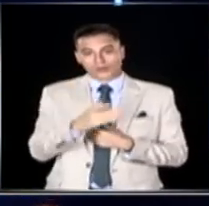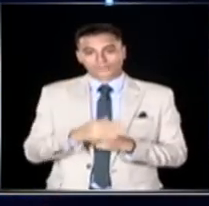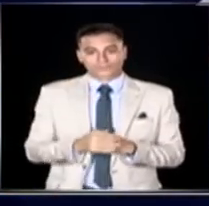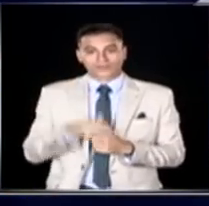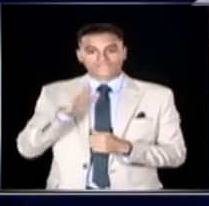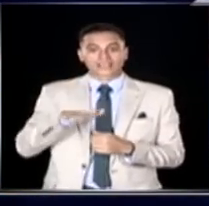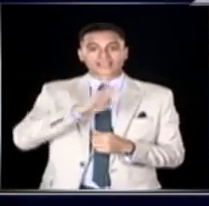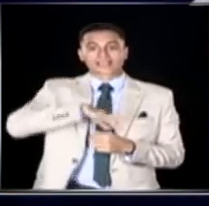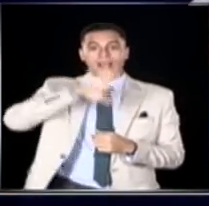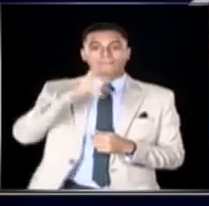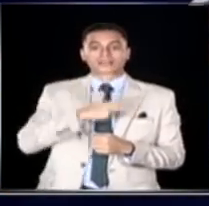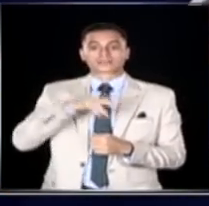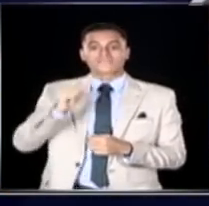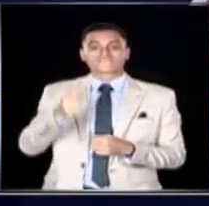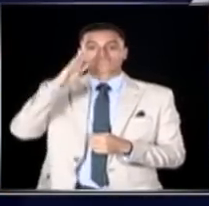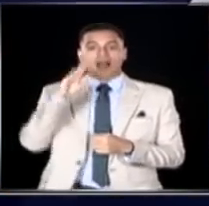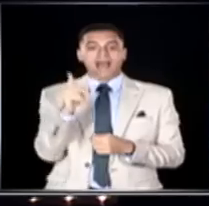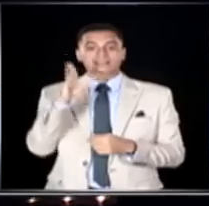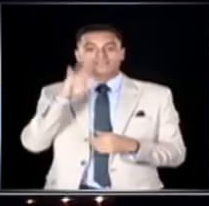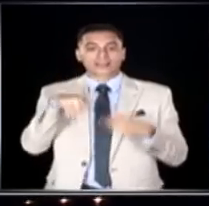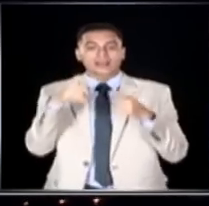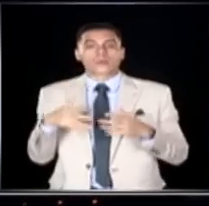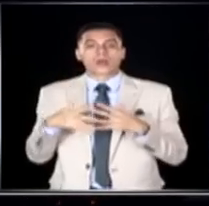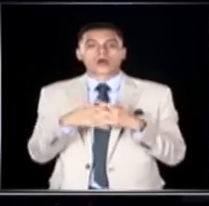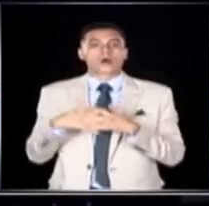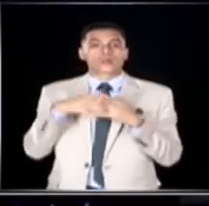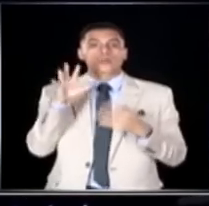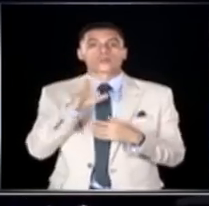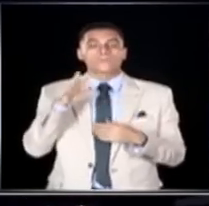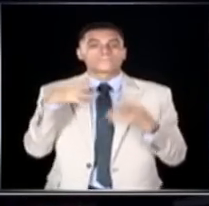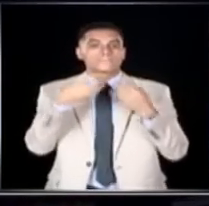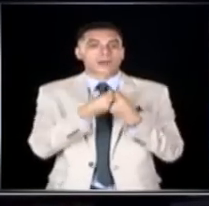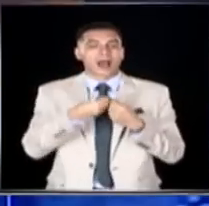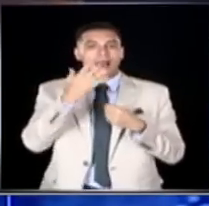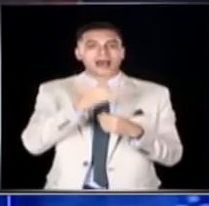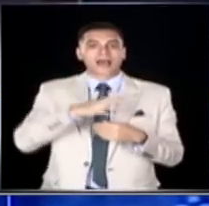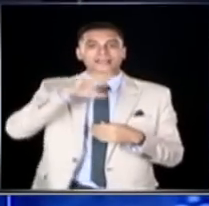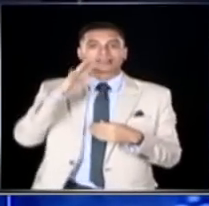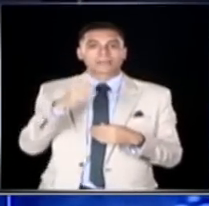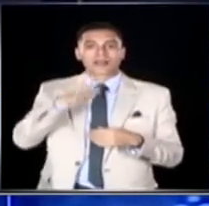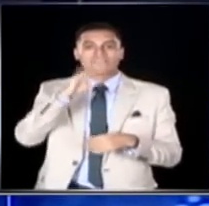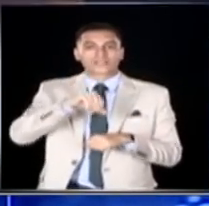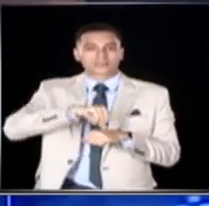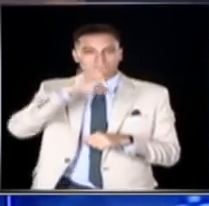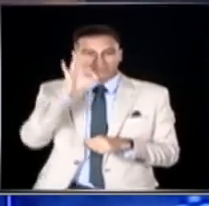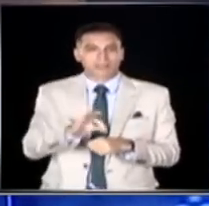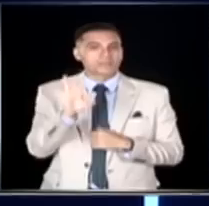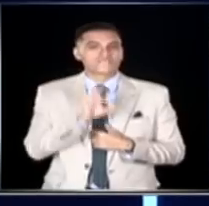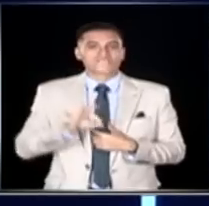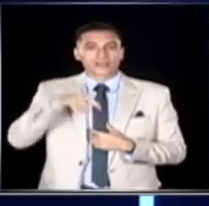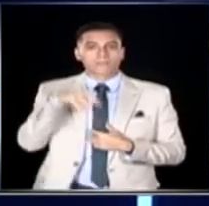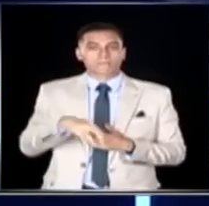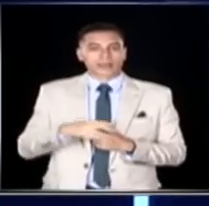يقع جبل فاسر في إحدى الدول الأوروبية، فما هي؟